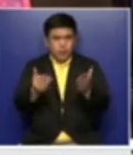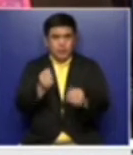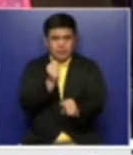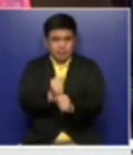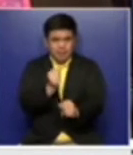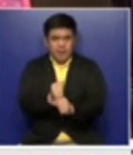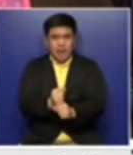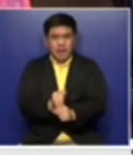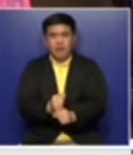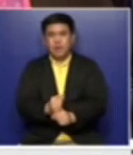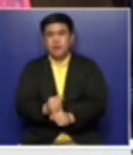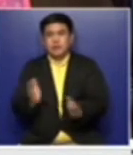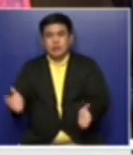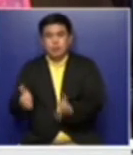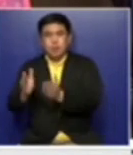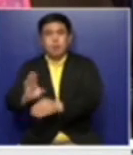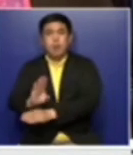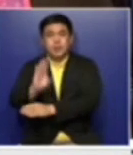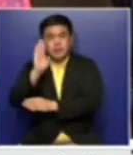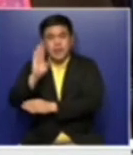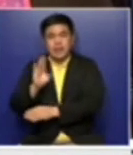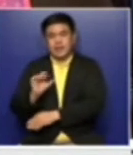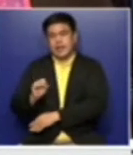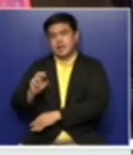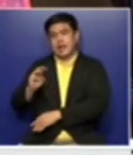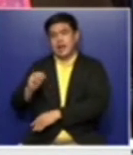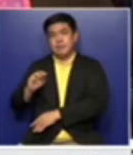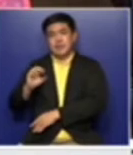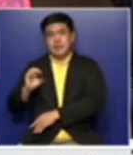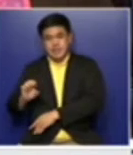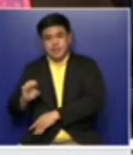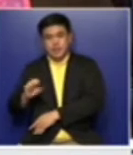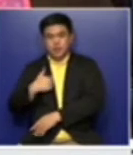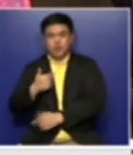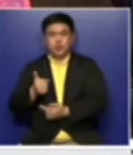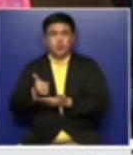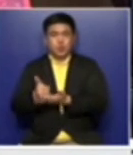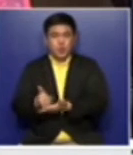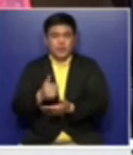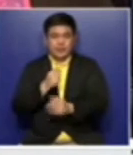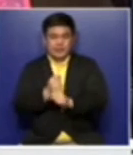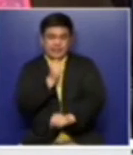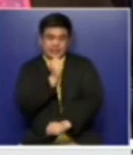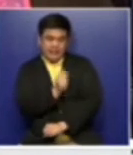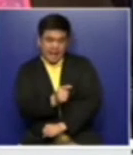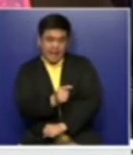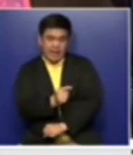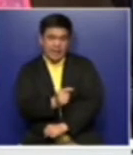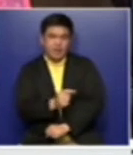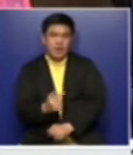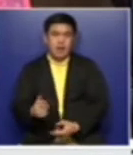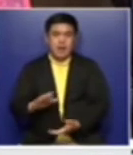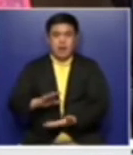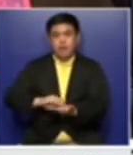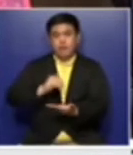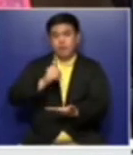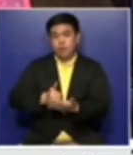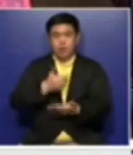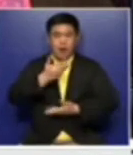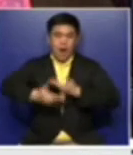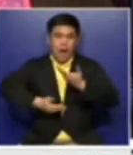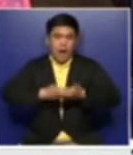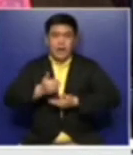กอบการรายย่อย SME ให้สามารถที่จะกลับมาประกอบการได้เ